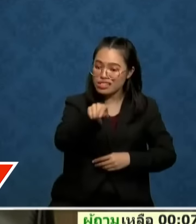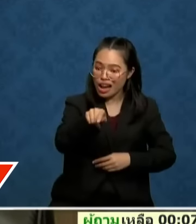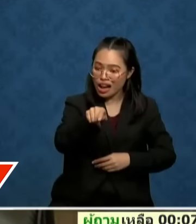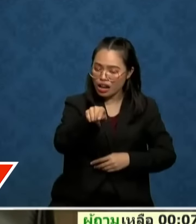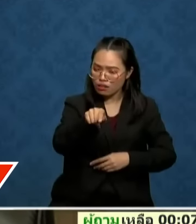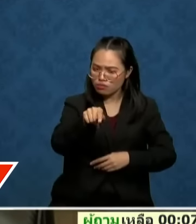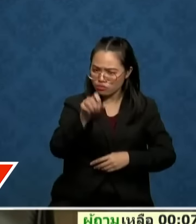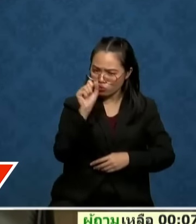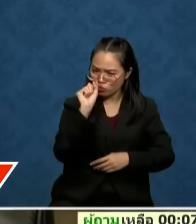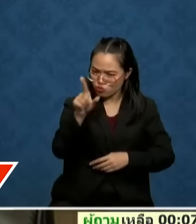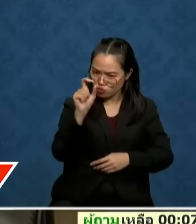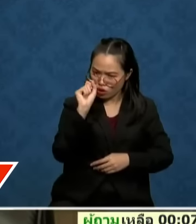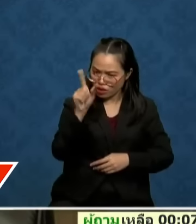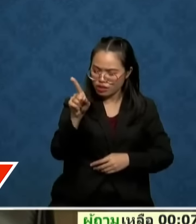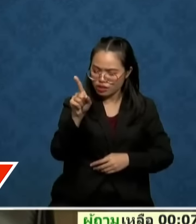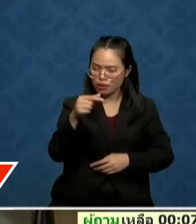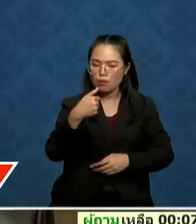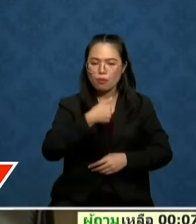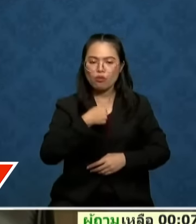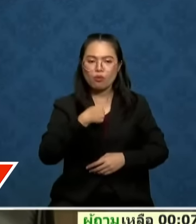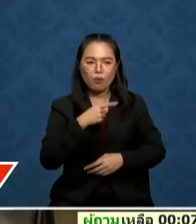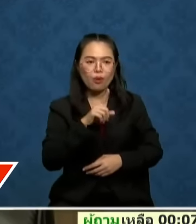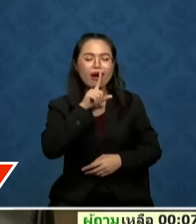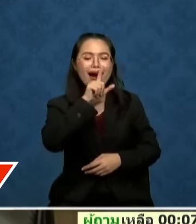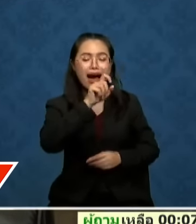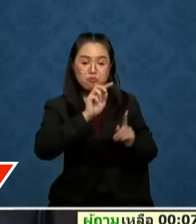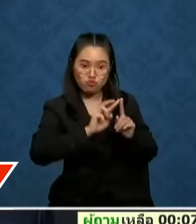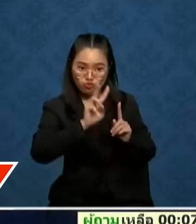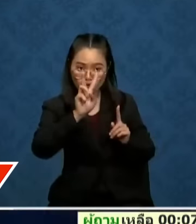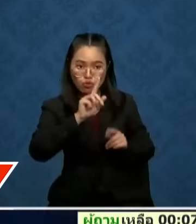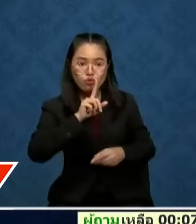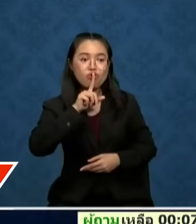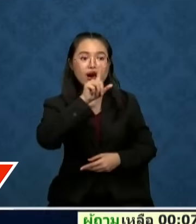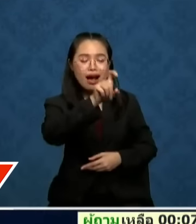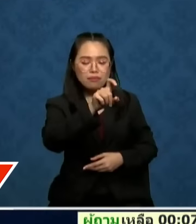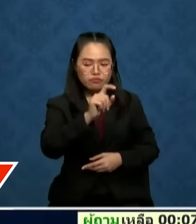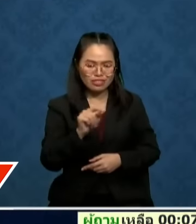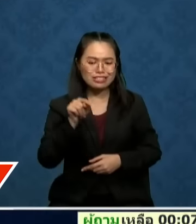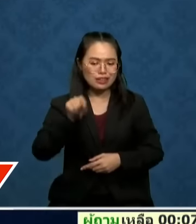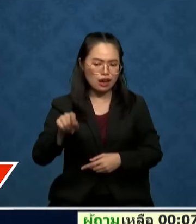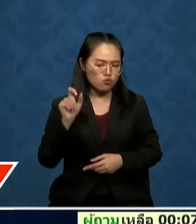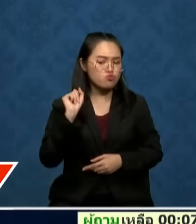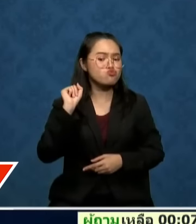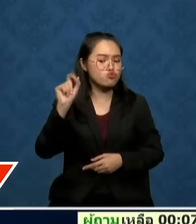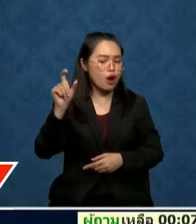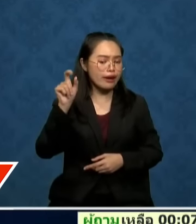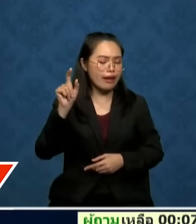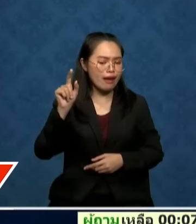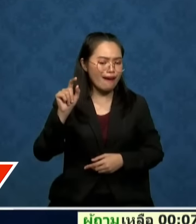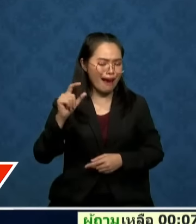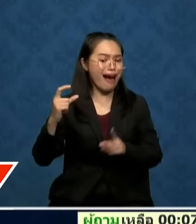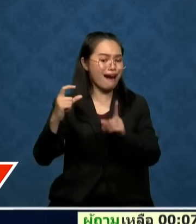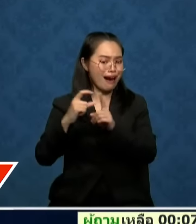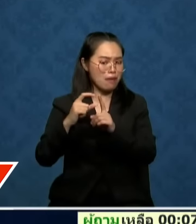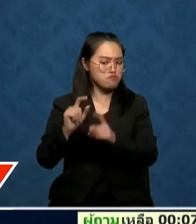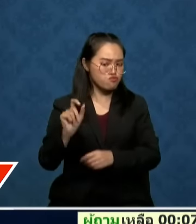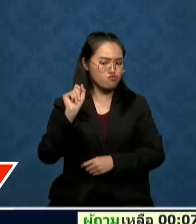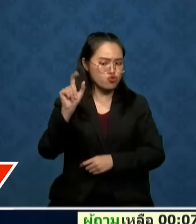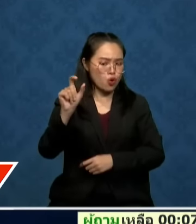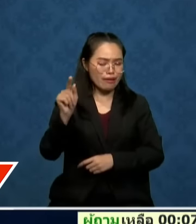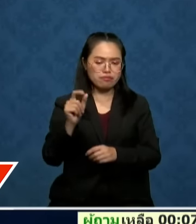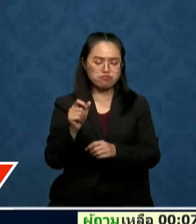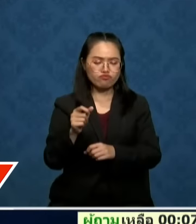ให้เร่งรัดผมก็เลยต้องขอถามเป็นคำถามที่สองครับว่าการเร่งรัดที่ว่าเนี่ยจะเร่งรัดได้ขนาดไหน